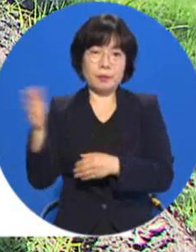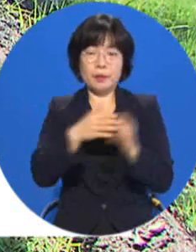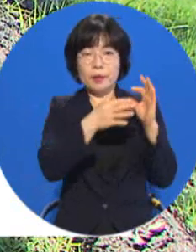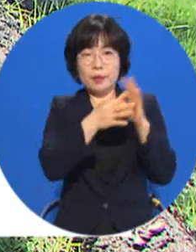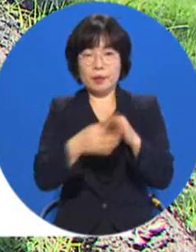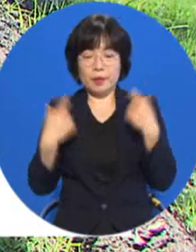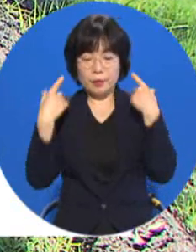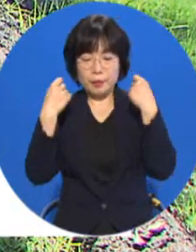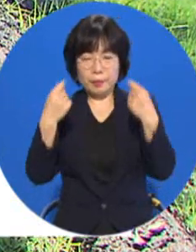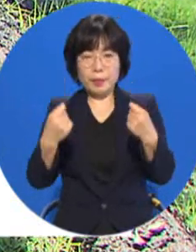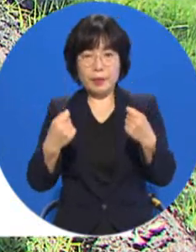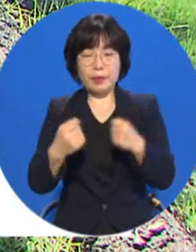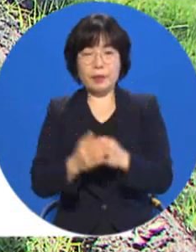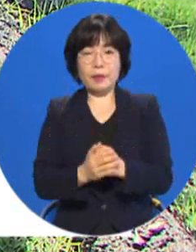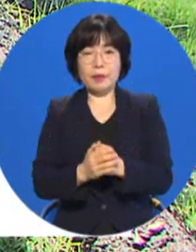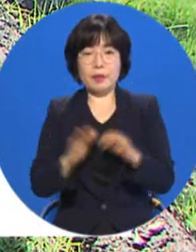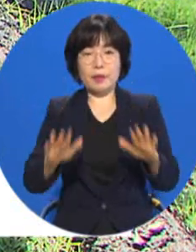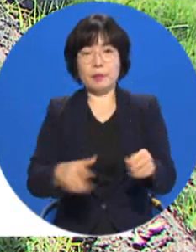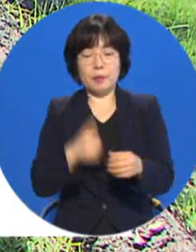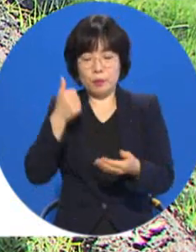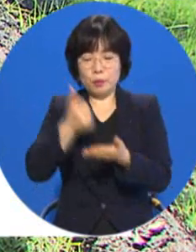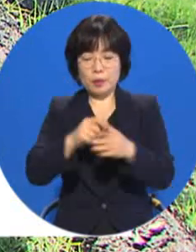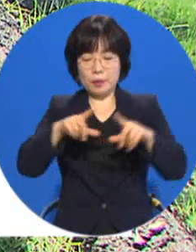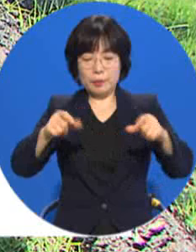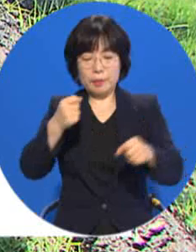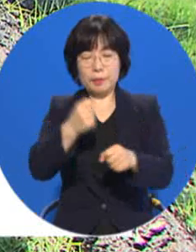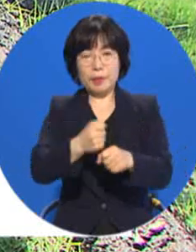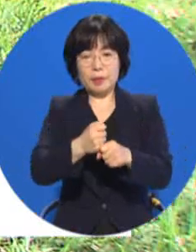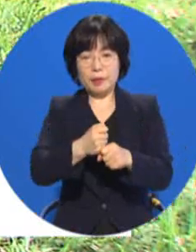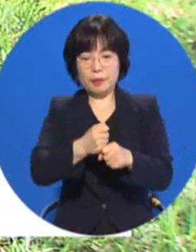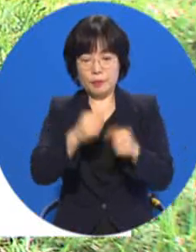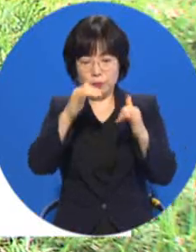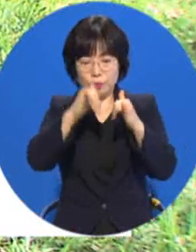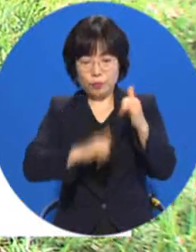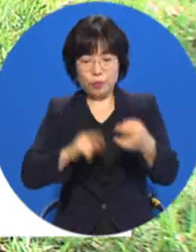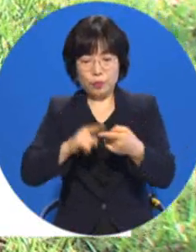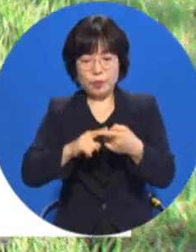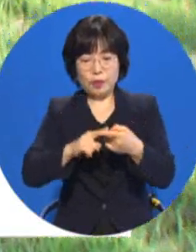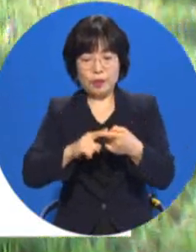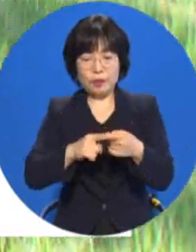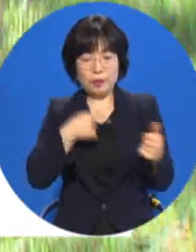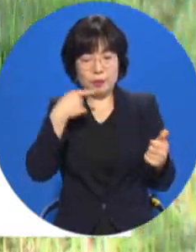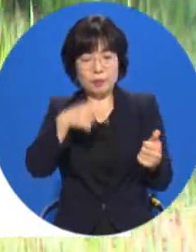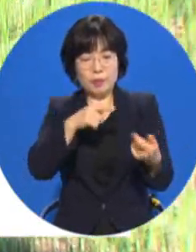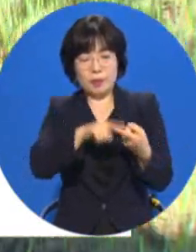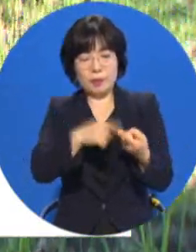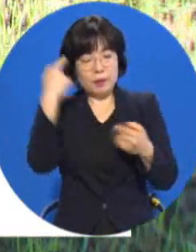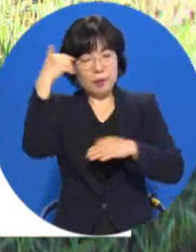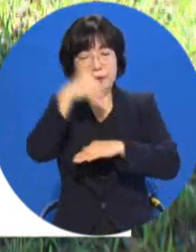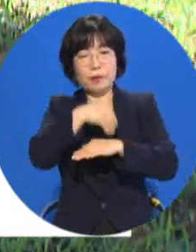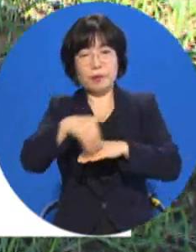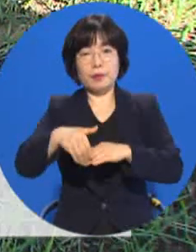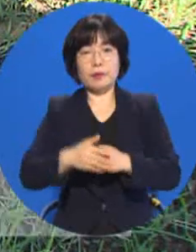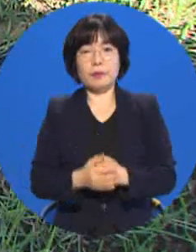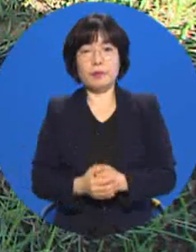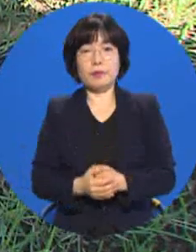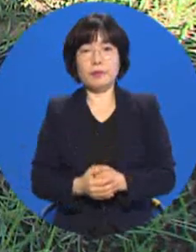꾸준히 제기돼 왔으며 이번 단죄문 설치로 이들의 행적을 알리는 데 도움이 될 것으로 기대됩니다.